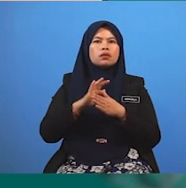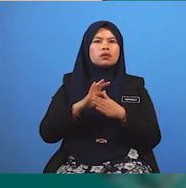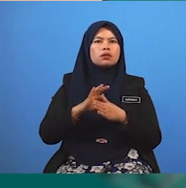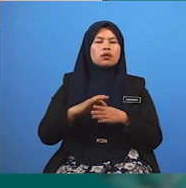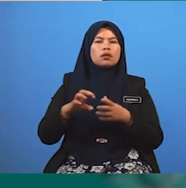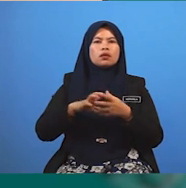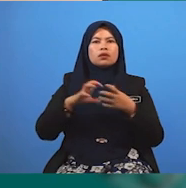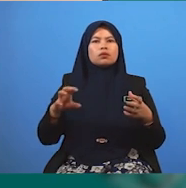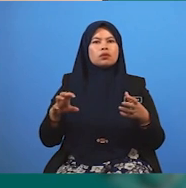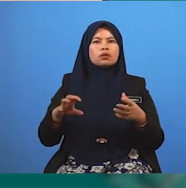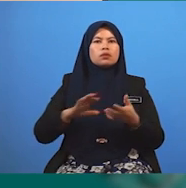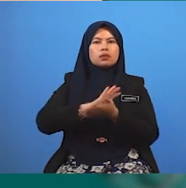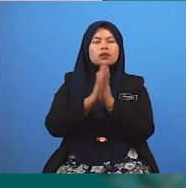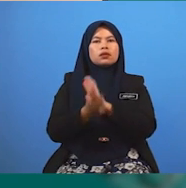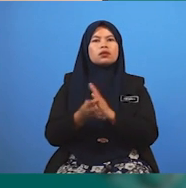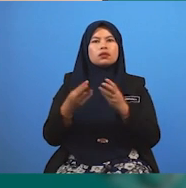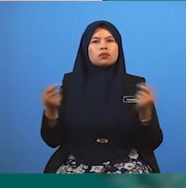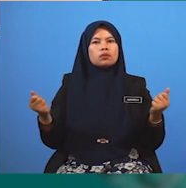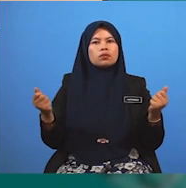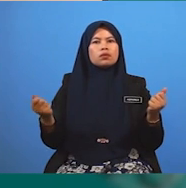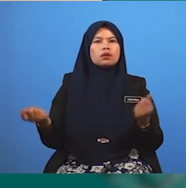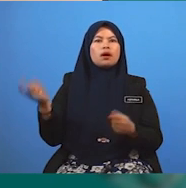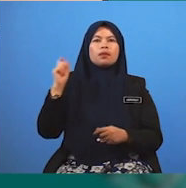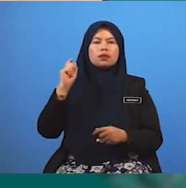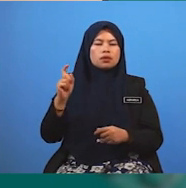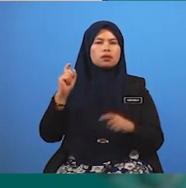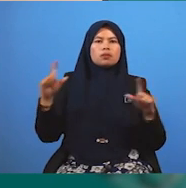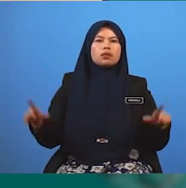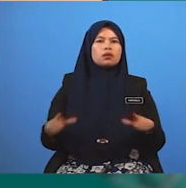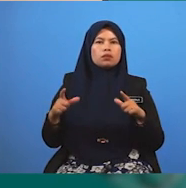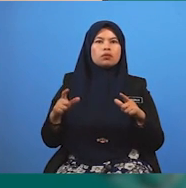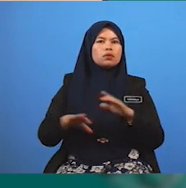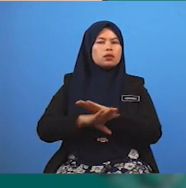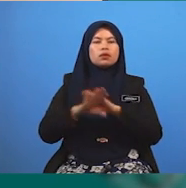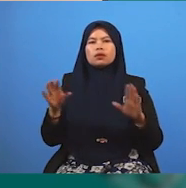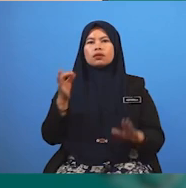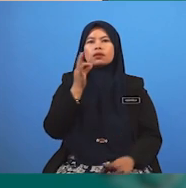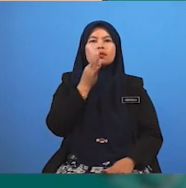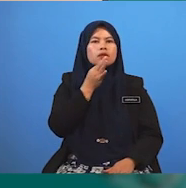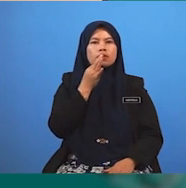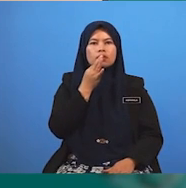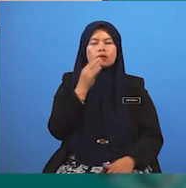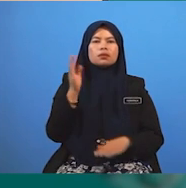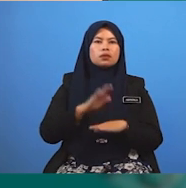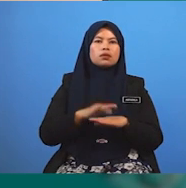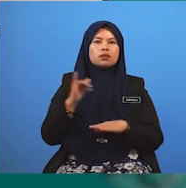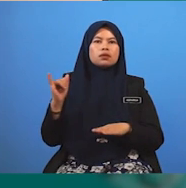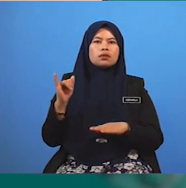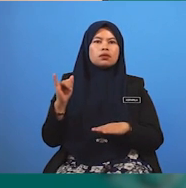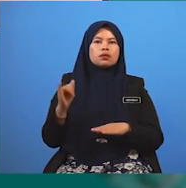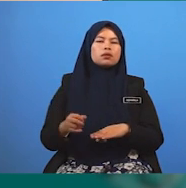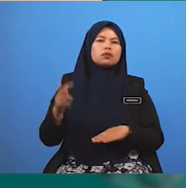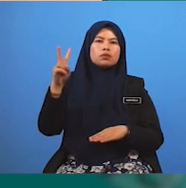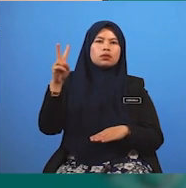tiada keraguan padanya. Yang kedua, pada hari kiamat, manusia